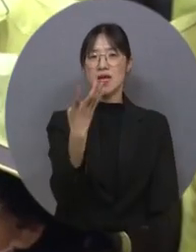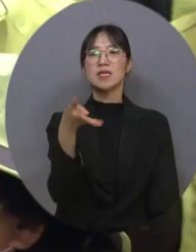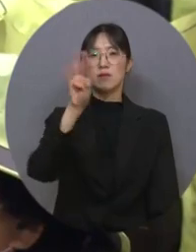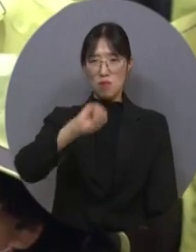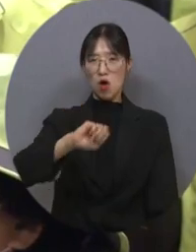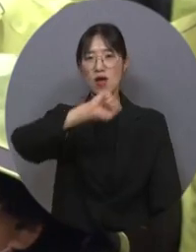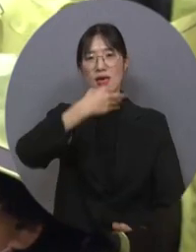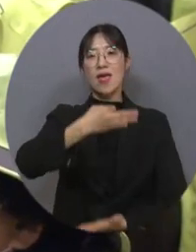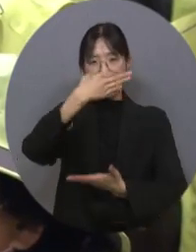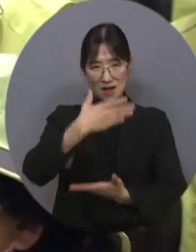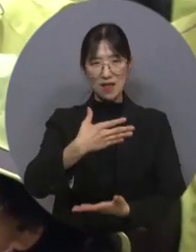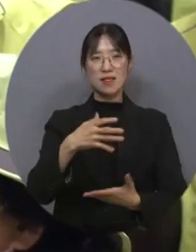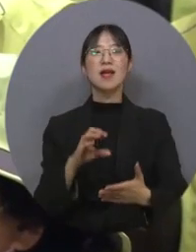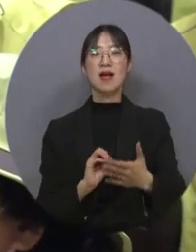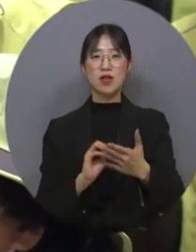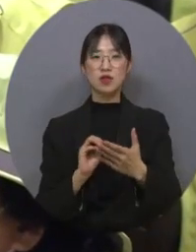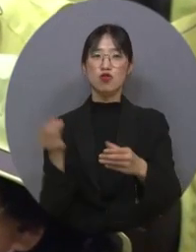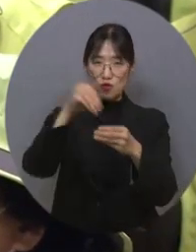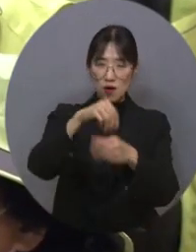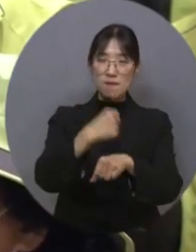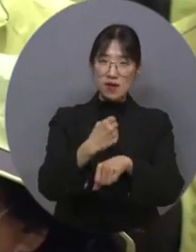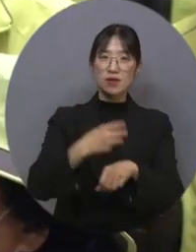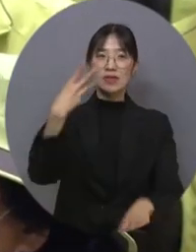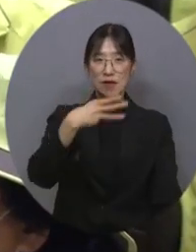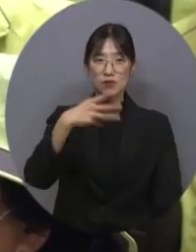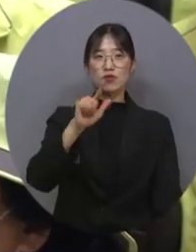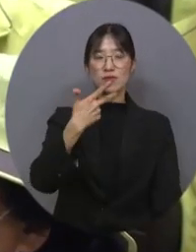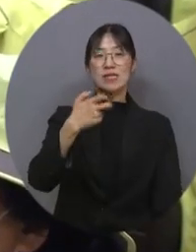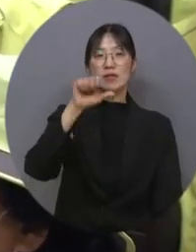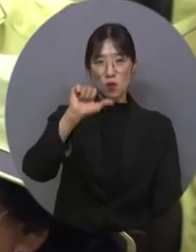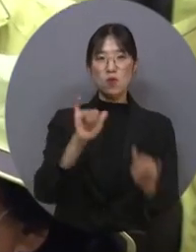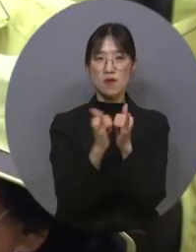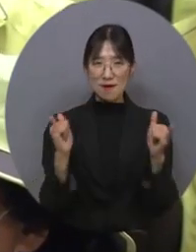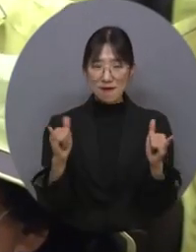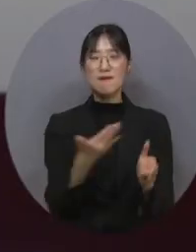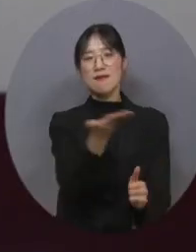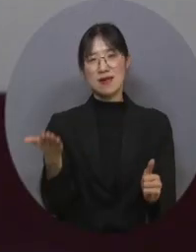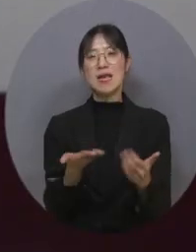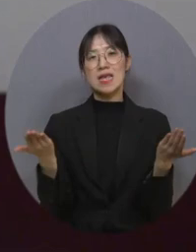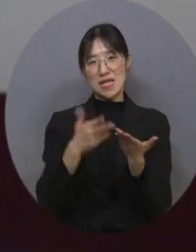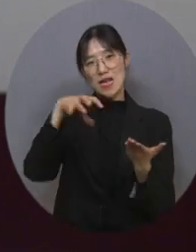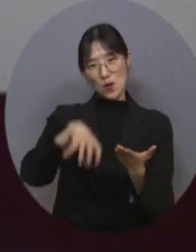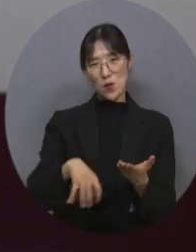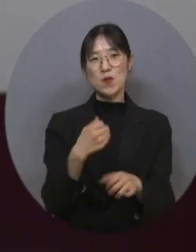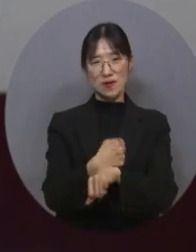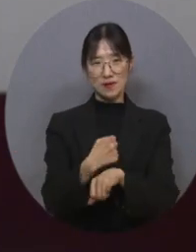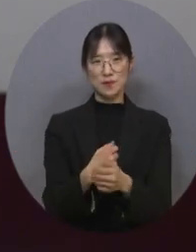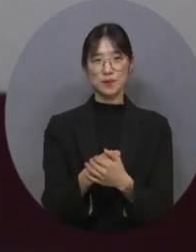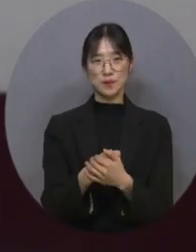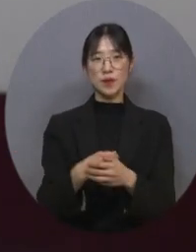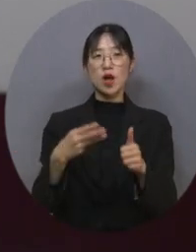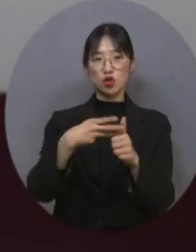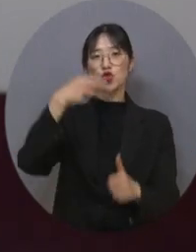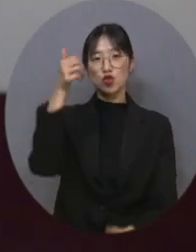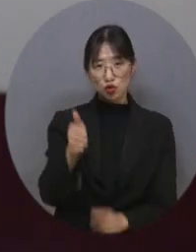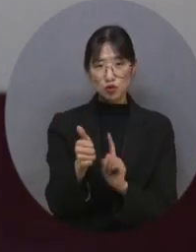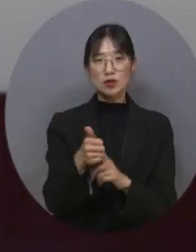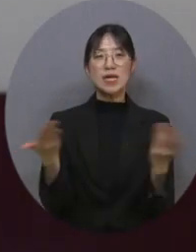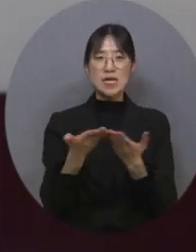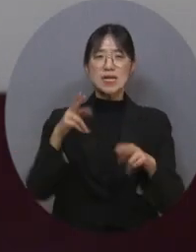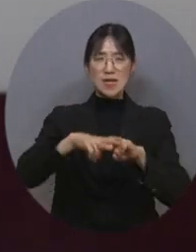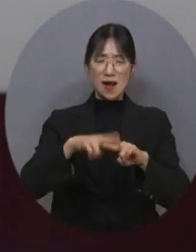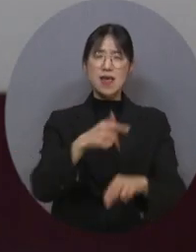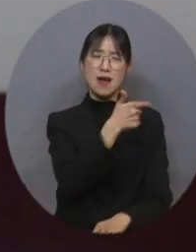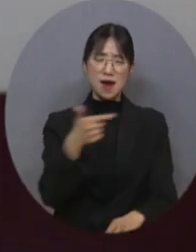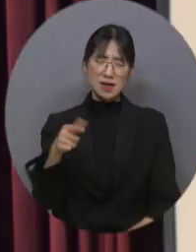총 3,675명의 어르신들에게 일자리를 제공합니다. 공영민 군수는 일자리가 가장 큰 복지다라는